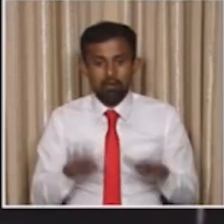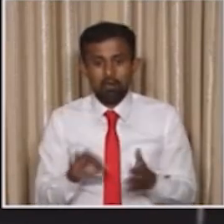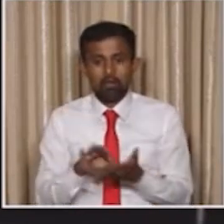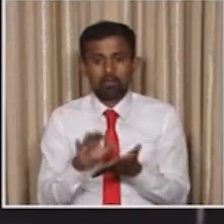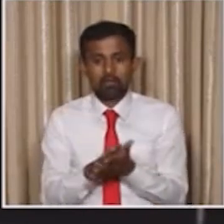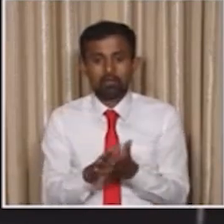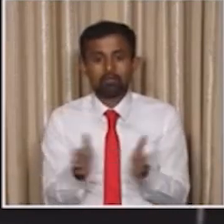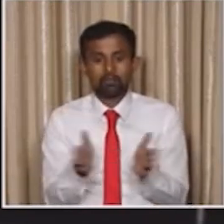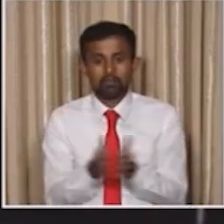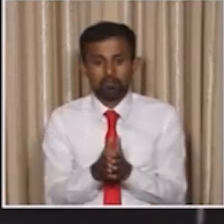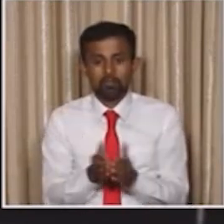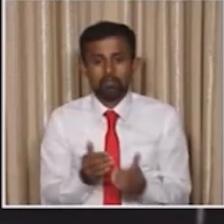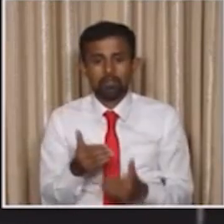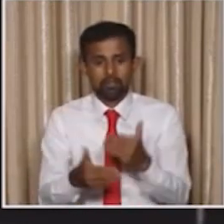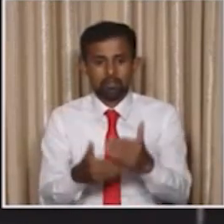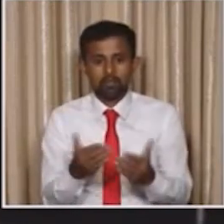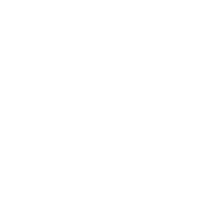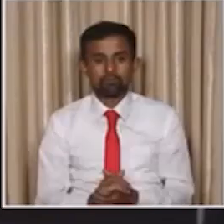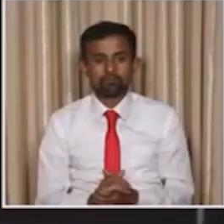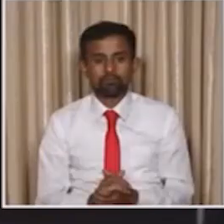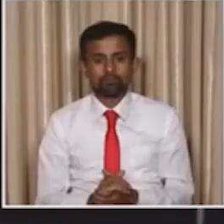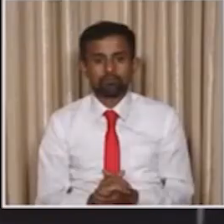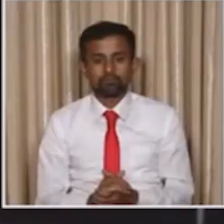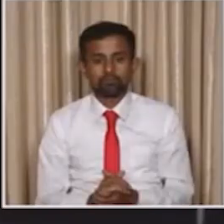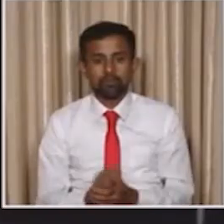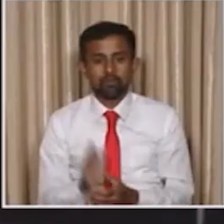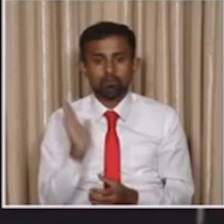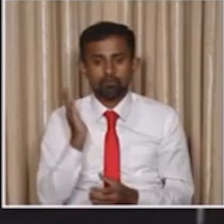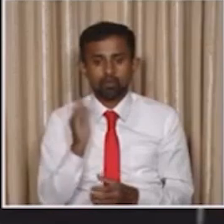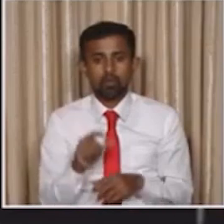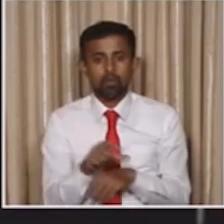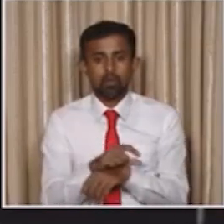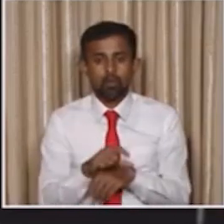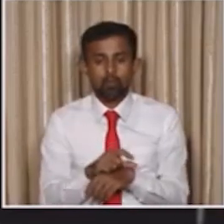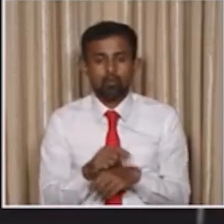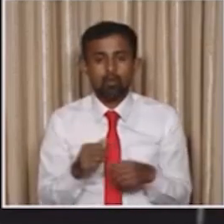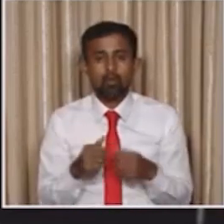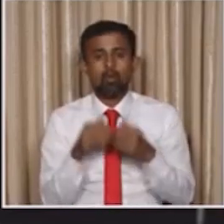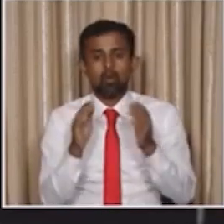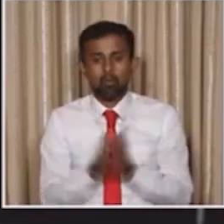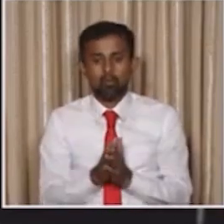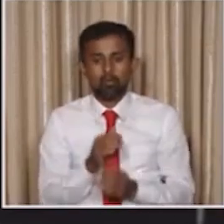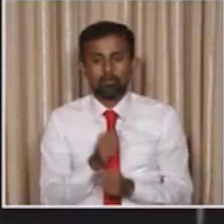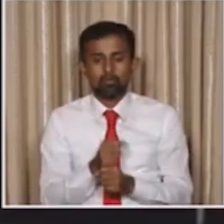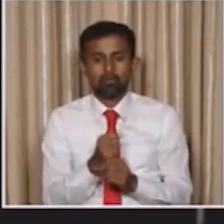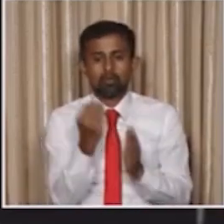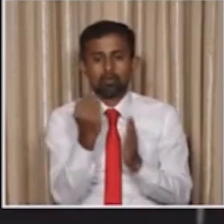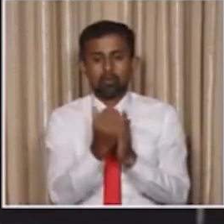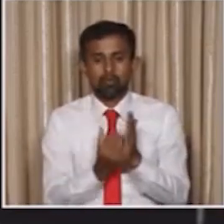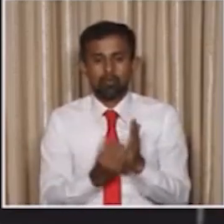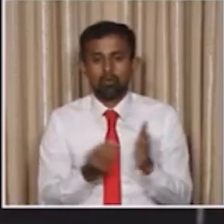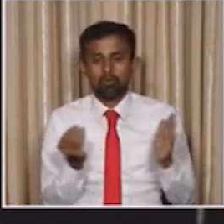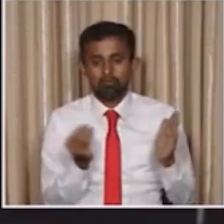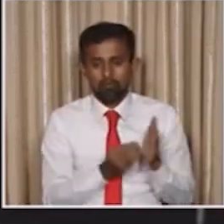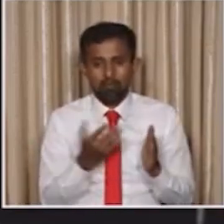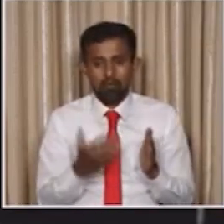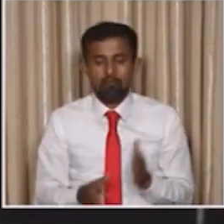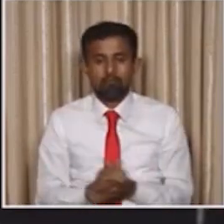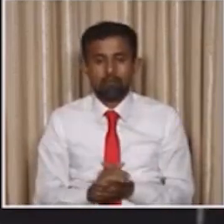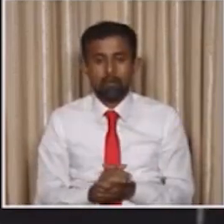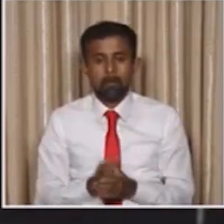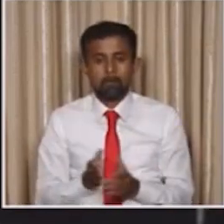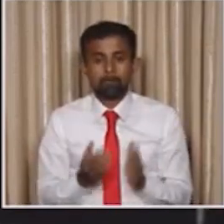සමග ඉදිරියට යා යුතුව තිබෙනවා. විශේෂයෙන් කොමිෂන් සභාව සියල්ලම ආණ්ඩුක්‍රම ව්‍යවස්ථාවේ සඳහන් වෙන්නේ